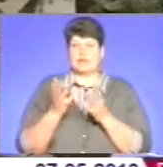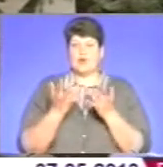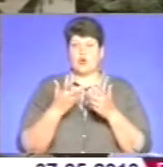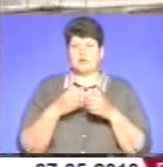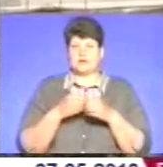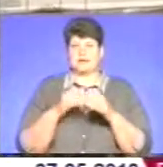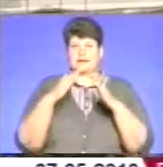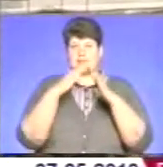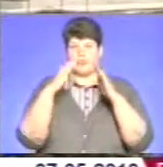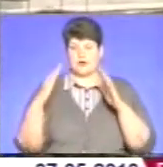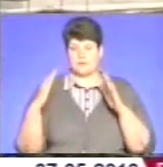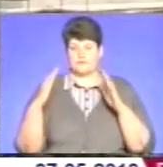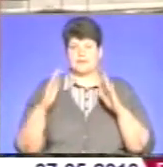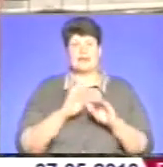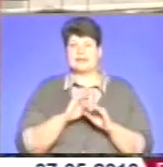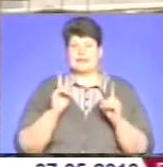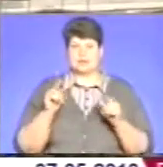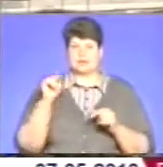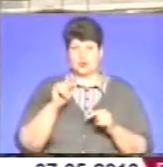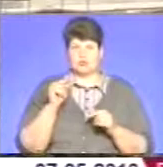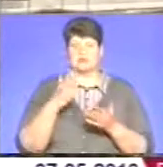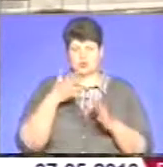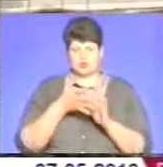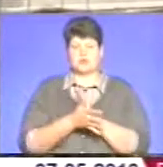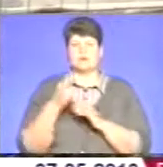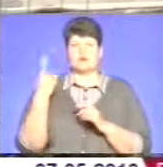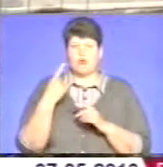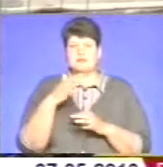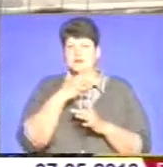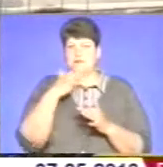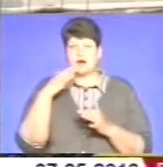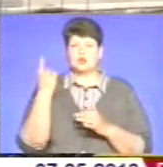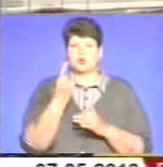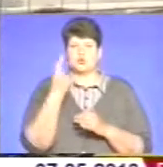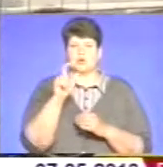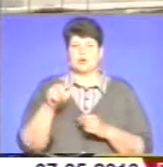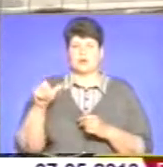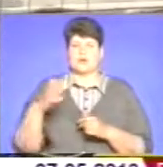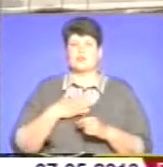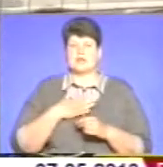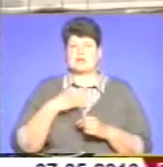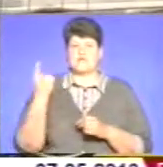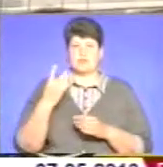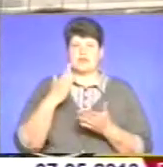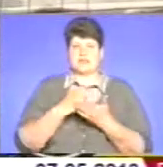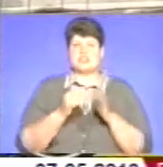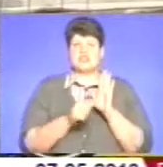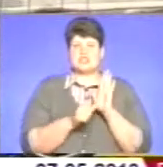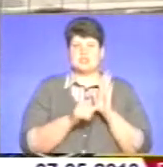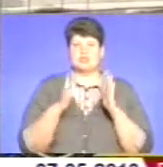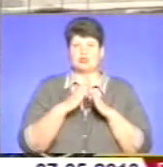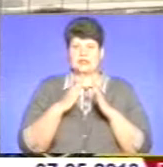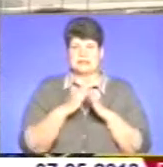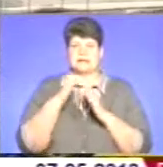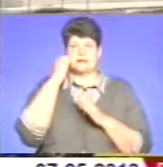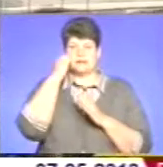облаштування даху. І не тільки тут. Ми розуміємо, що в області є одиноких людей дуже багато. І в нас в області є 6 будинків інтернатів, 2